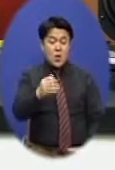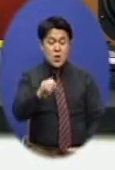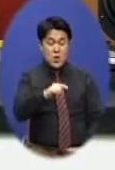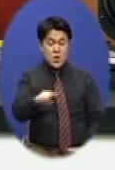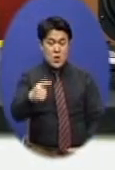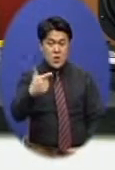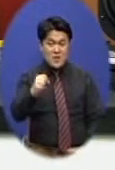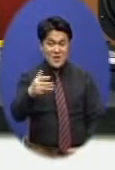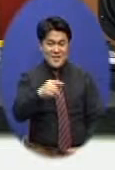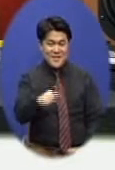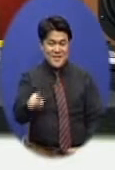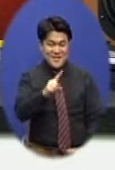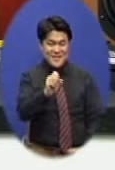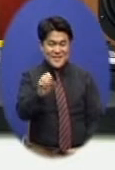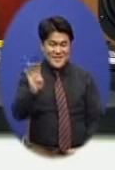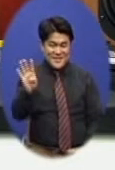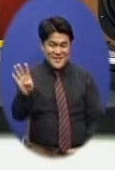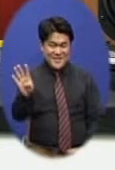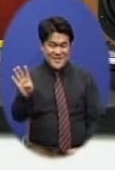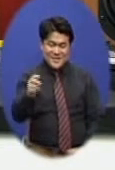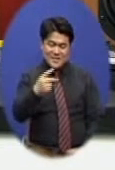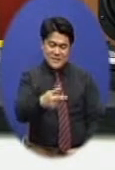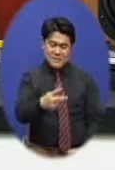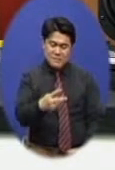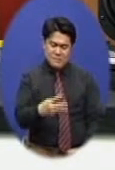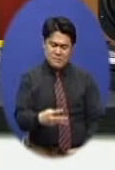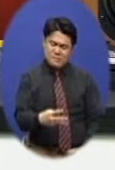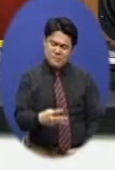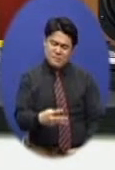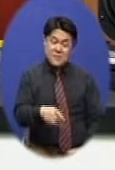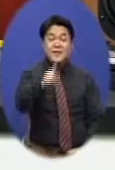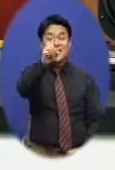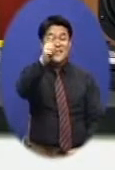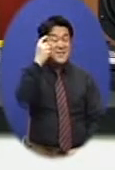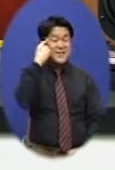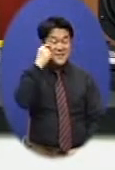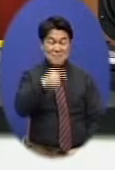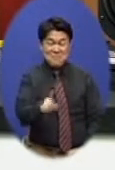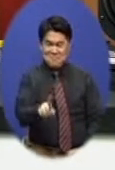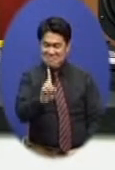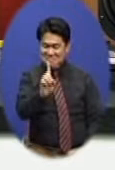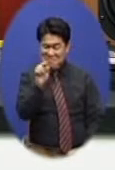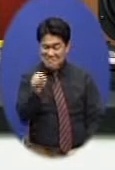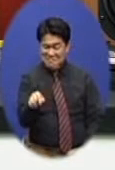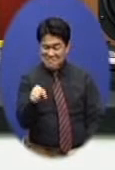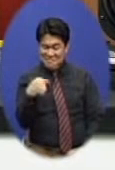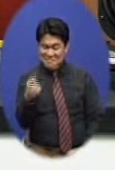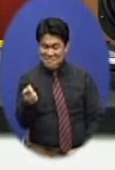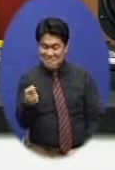ARS-060-608-1004번입니다. 자, 2번, 4번, 3번은 정답이 아니고 1번이 정답이다 싶으시면 1번을 꾹